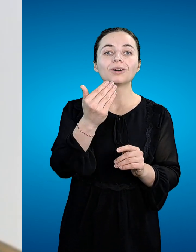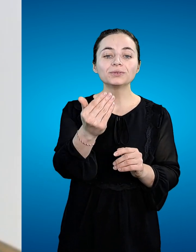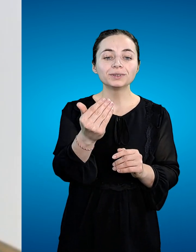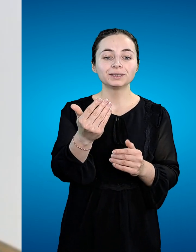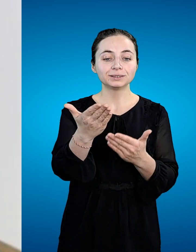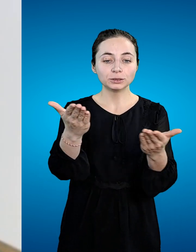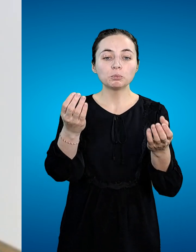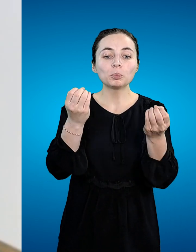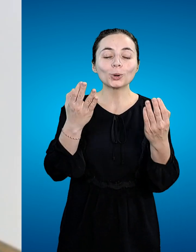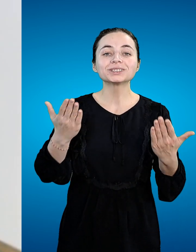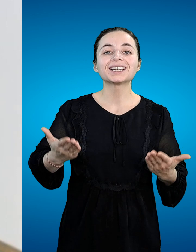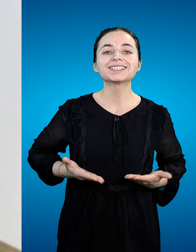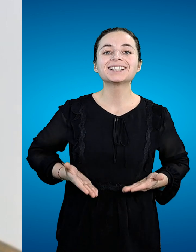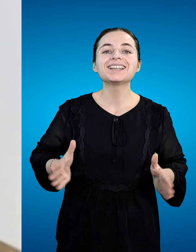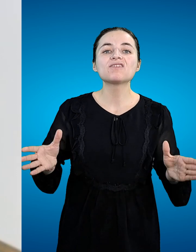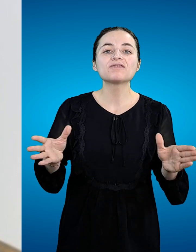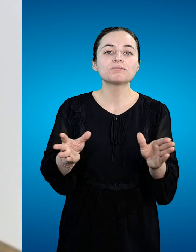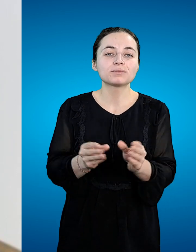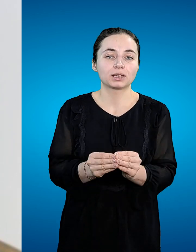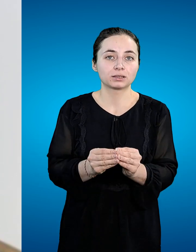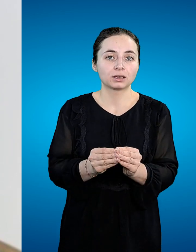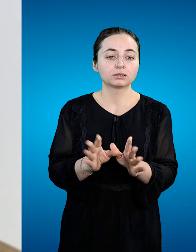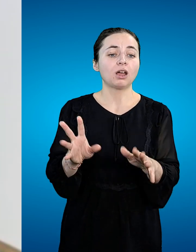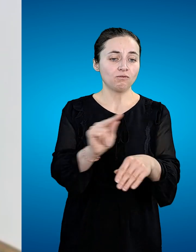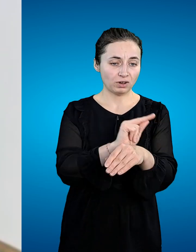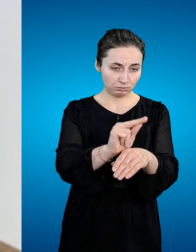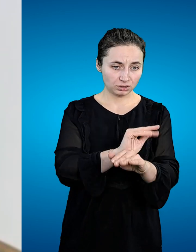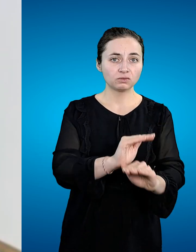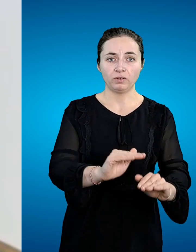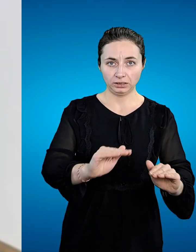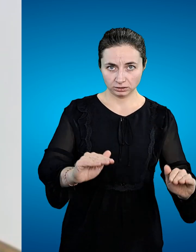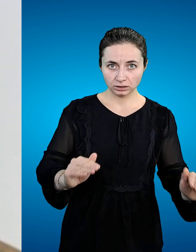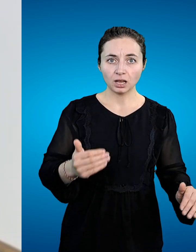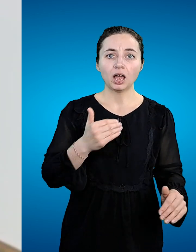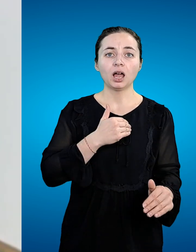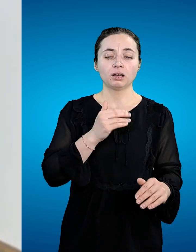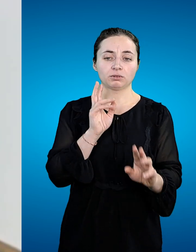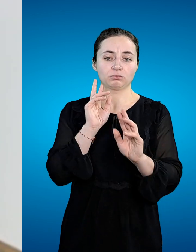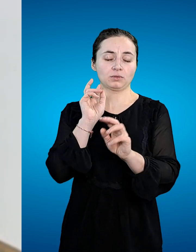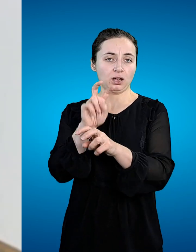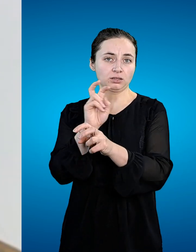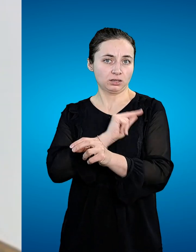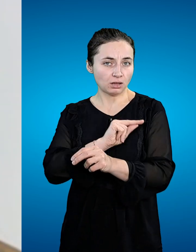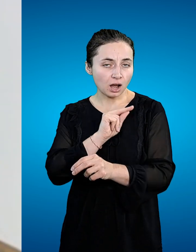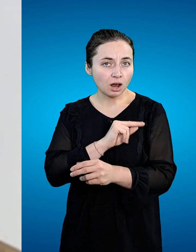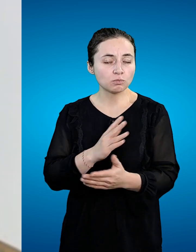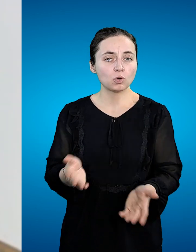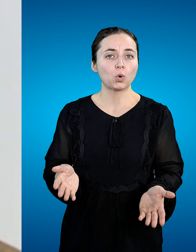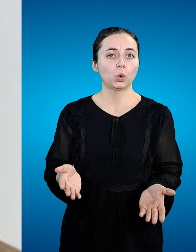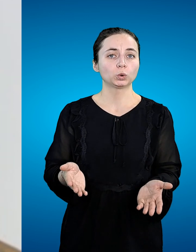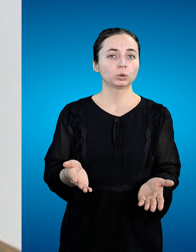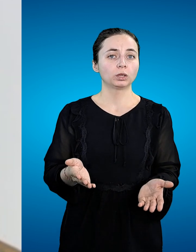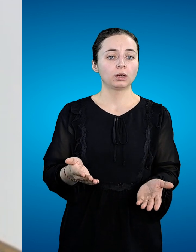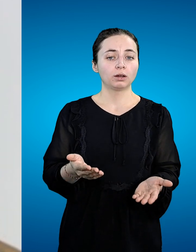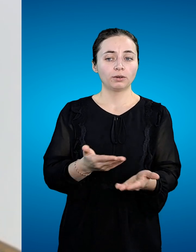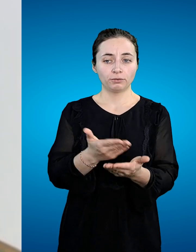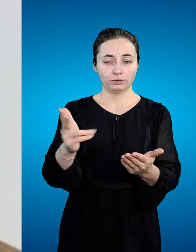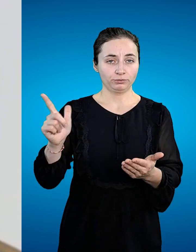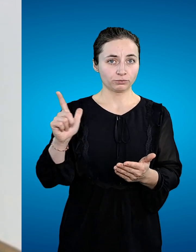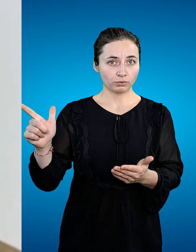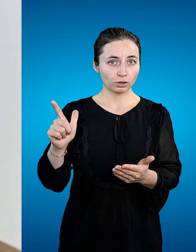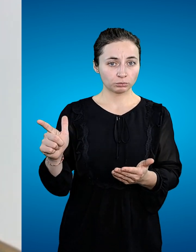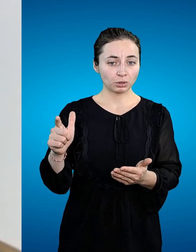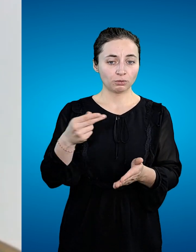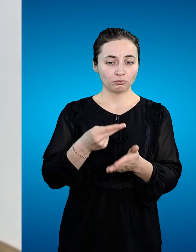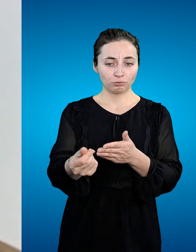Потому что вы с ним просто жили вместе. Вы с ним воспитывали детей, ходили на работу. Вот. Вы с